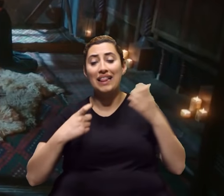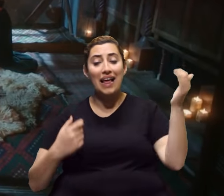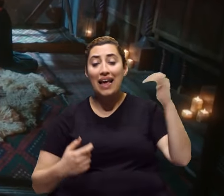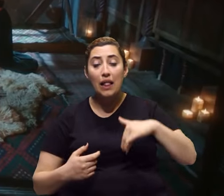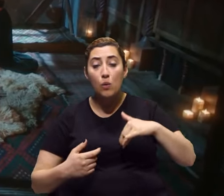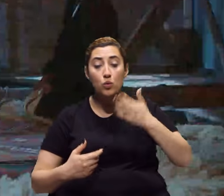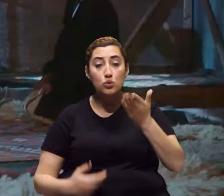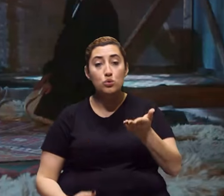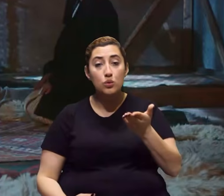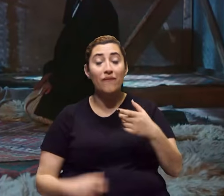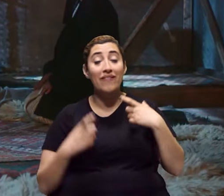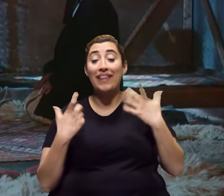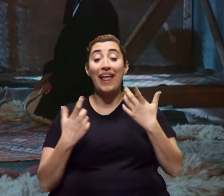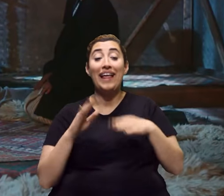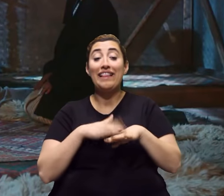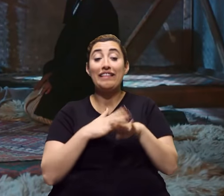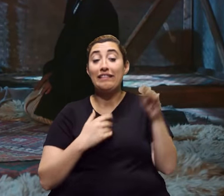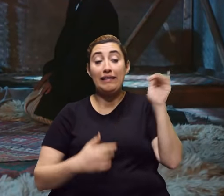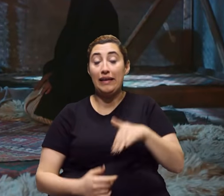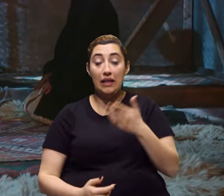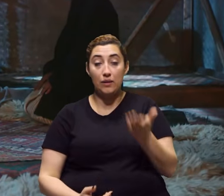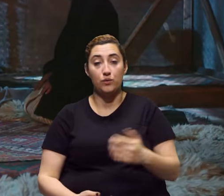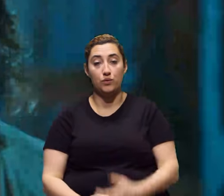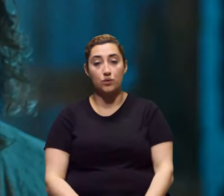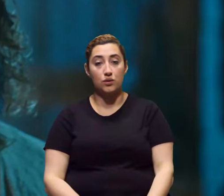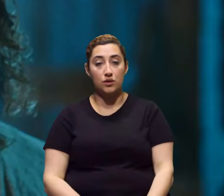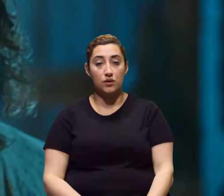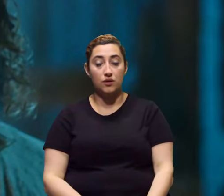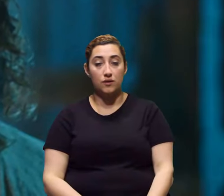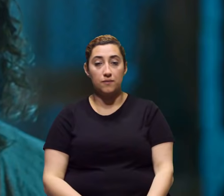Nereden gelirsin, ne demeye gelirsin?